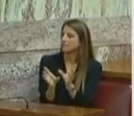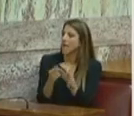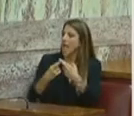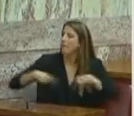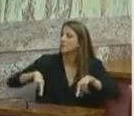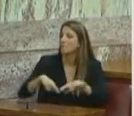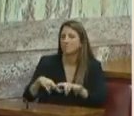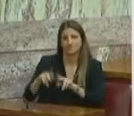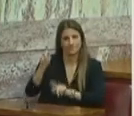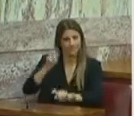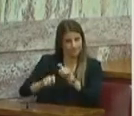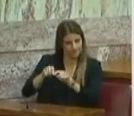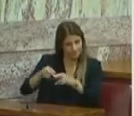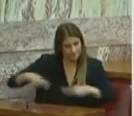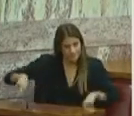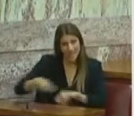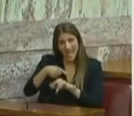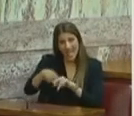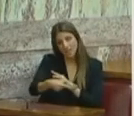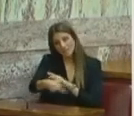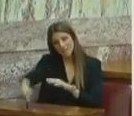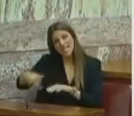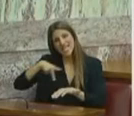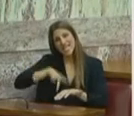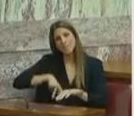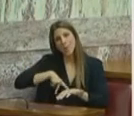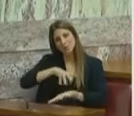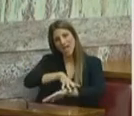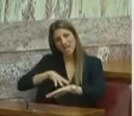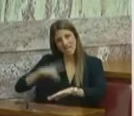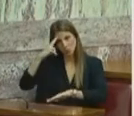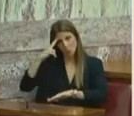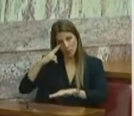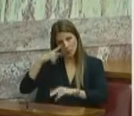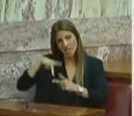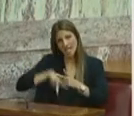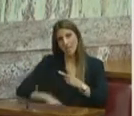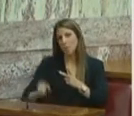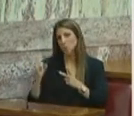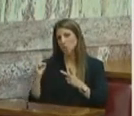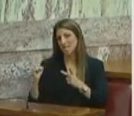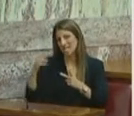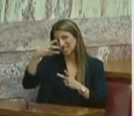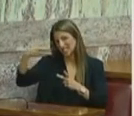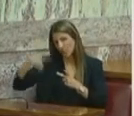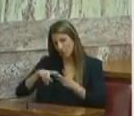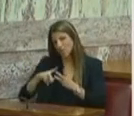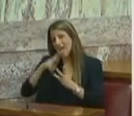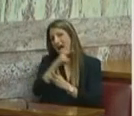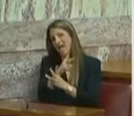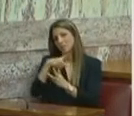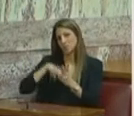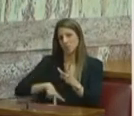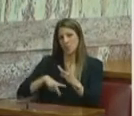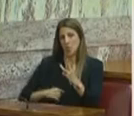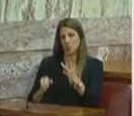προκαταρκτική για να παραπεμφθούν οι κύριοι Κουρουμπλής, Ξανθός και Πολάκης. Και σε αυτή την επιτροπή, όπως